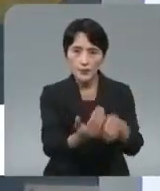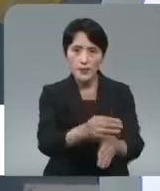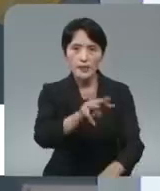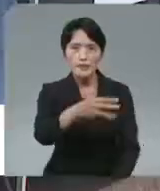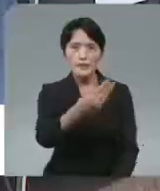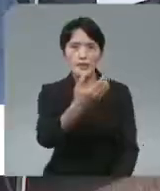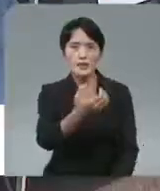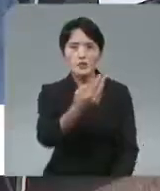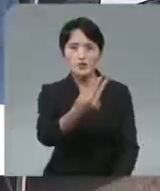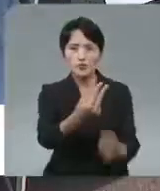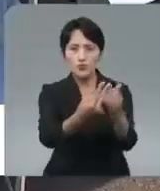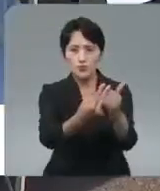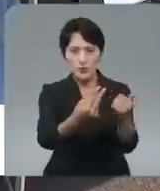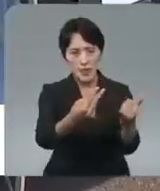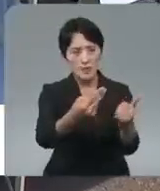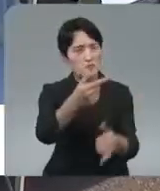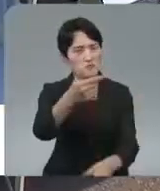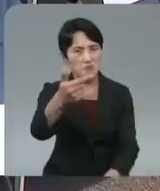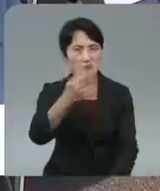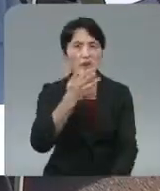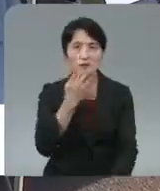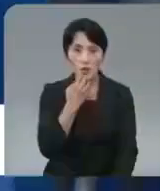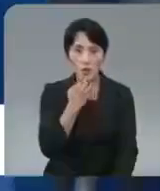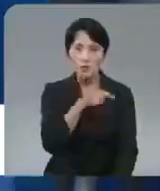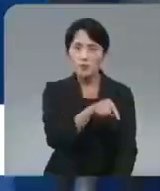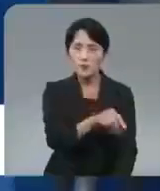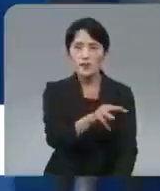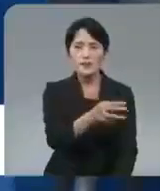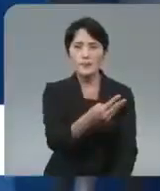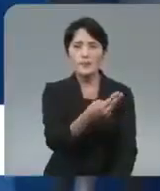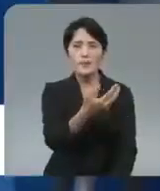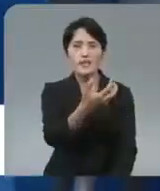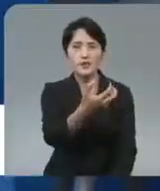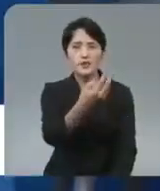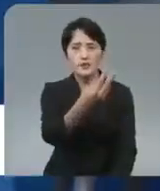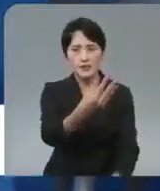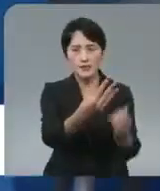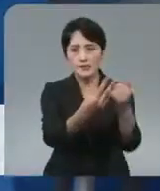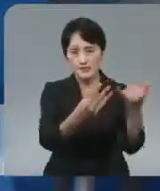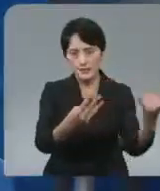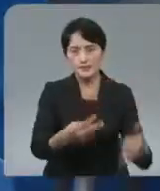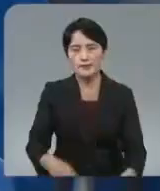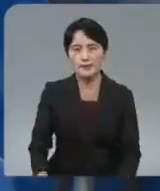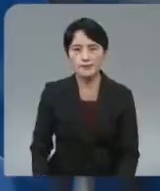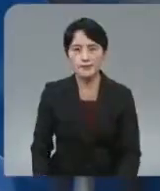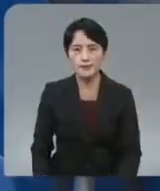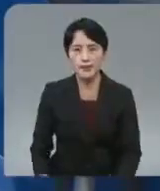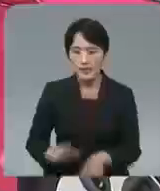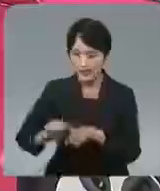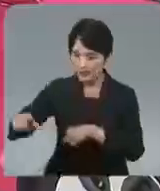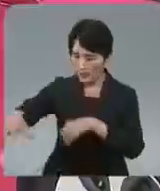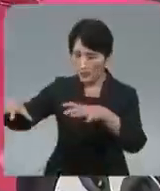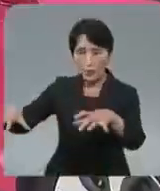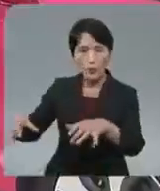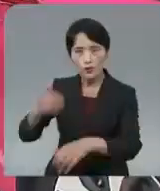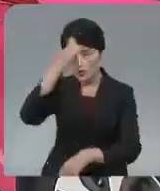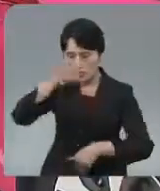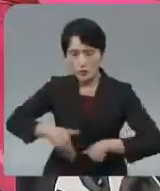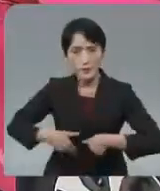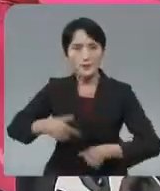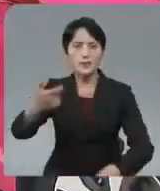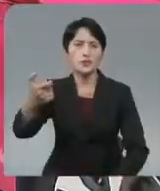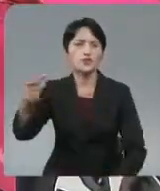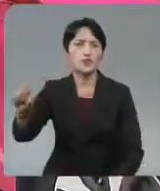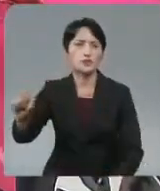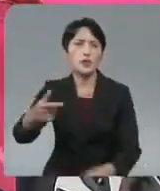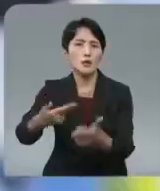tersebut sejumlah kasus di wilayah sekitar Metropolitan Seoul menyumbang sebesar 61-80 dari total jumlah penambahan kasus